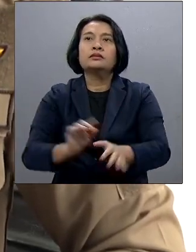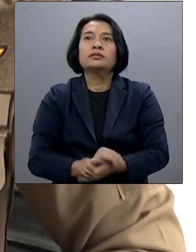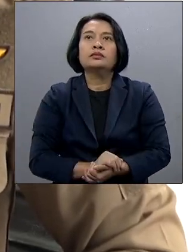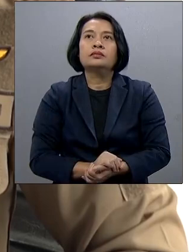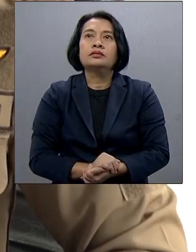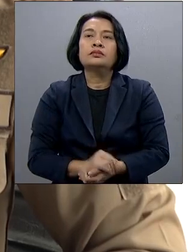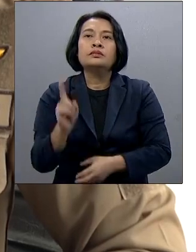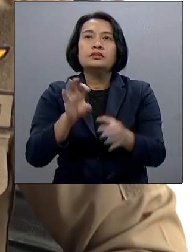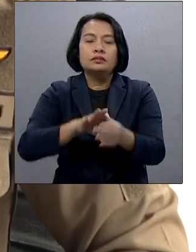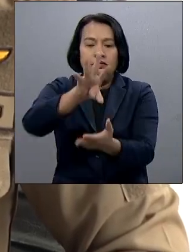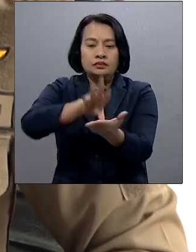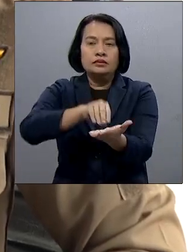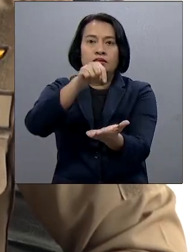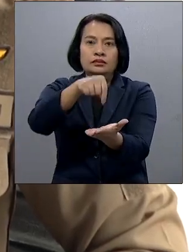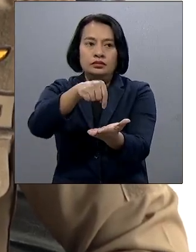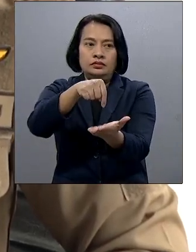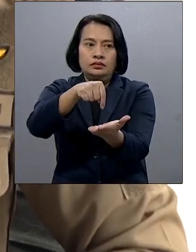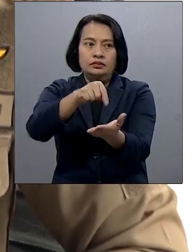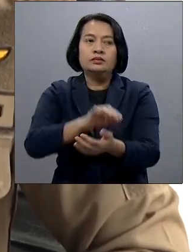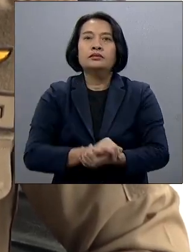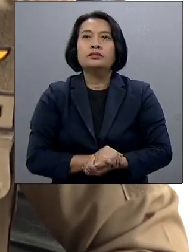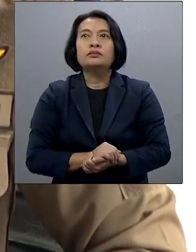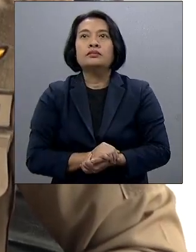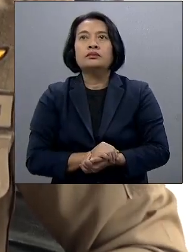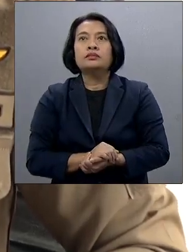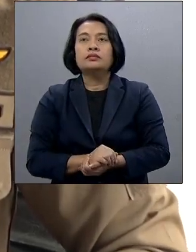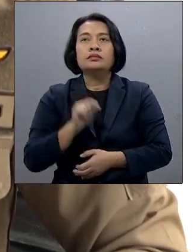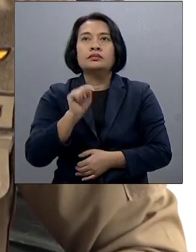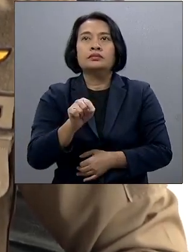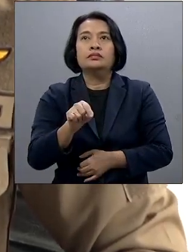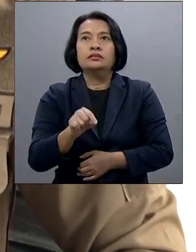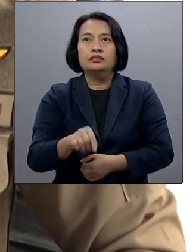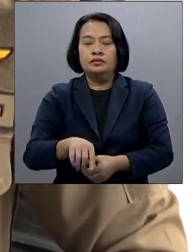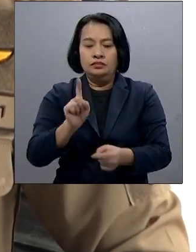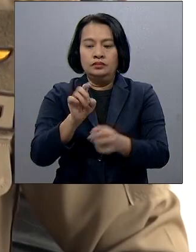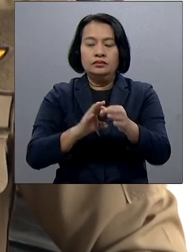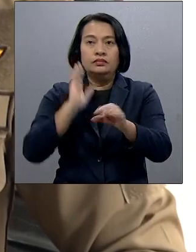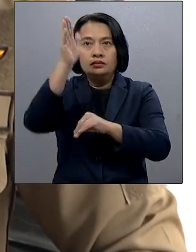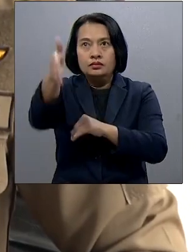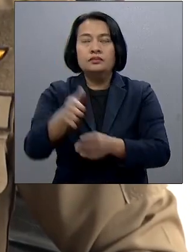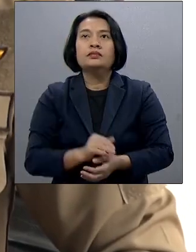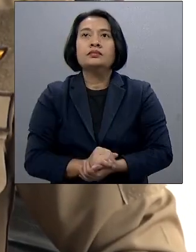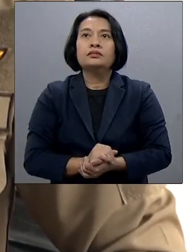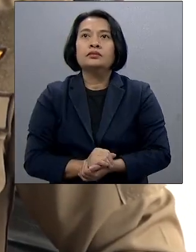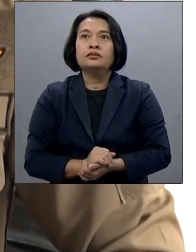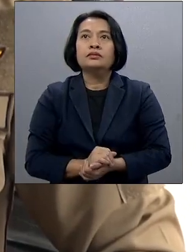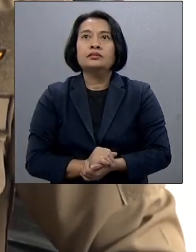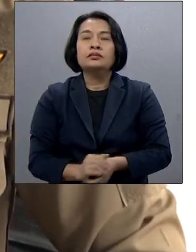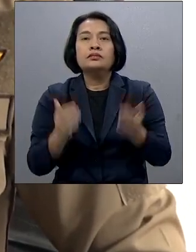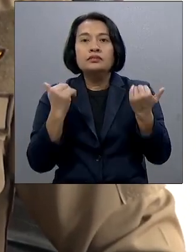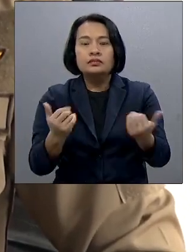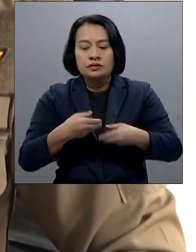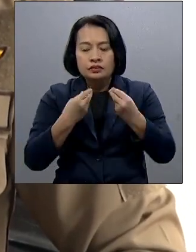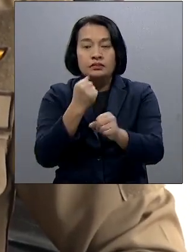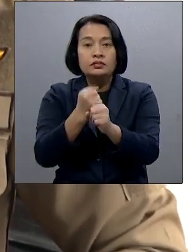ข้อมูลในการสืบสวนหาตัวผู้กระทำผิดนะครับที่ต่อไปนะครับ ก็ยืนยันว่า ดำเนินทุกคดี